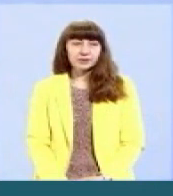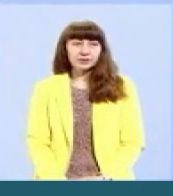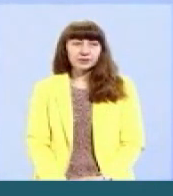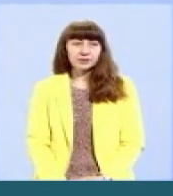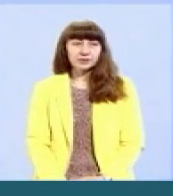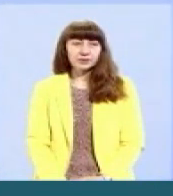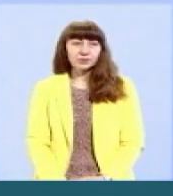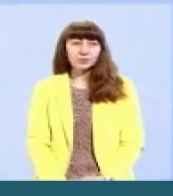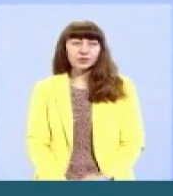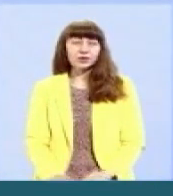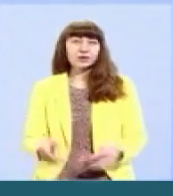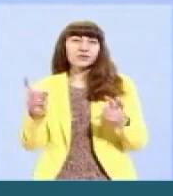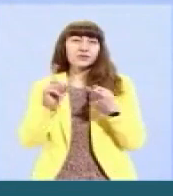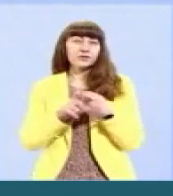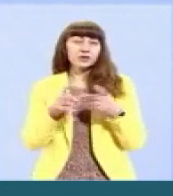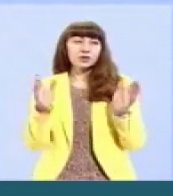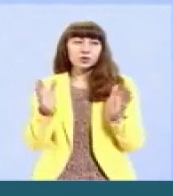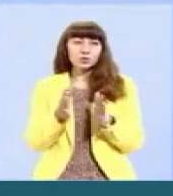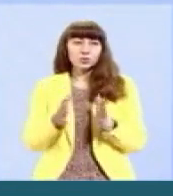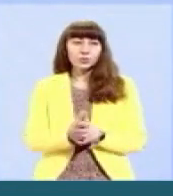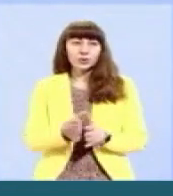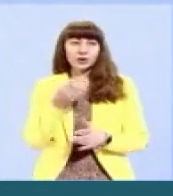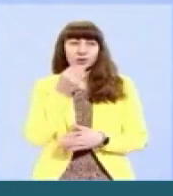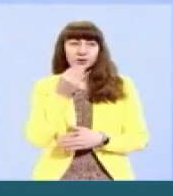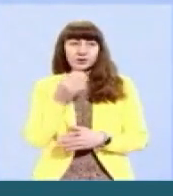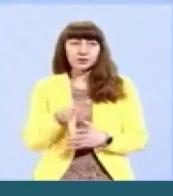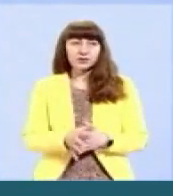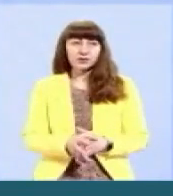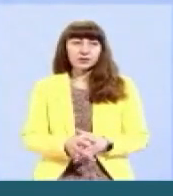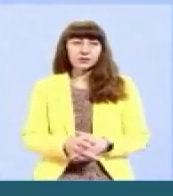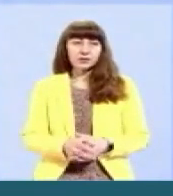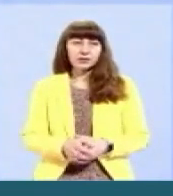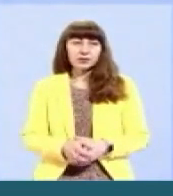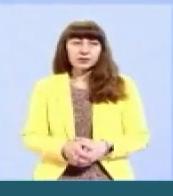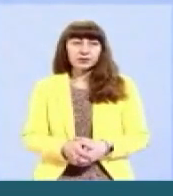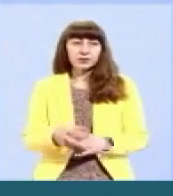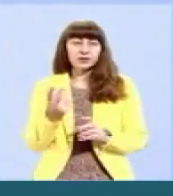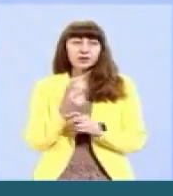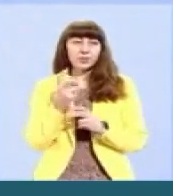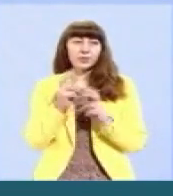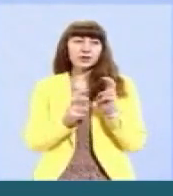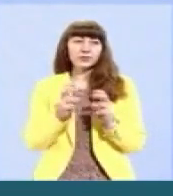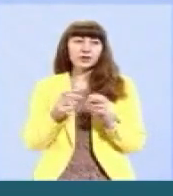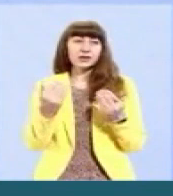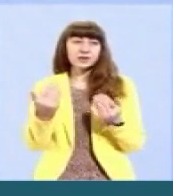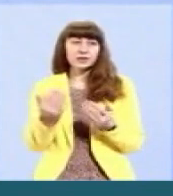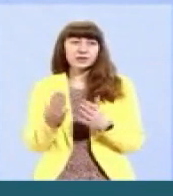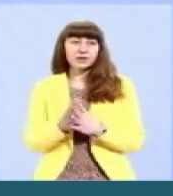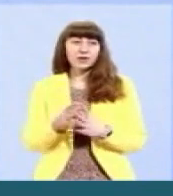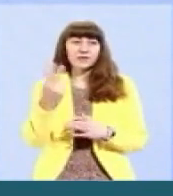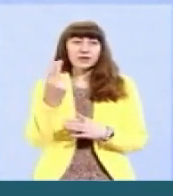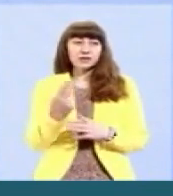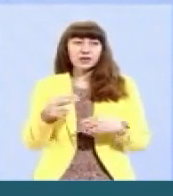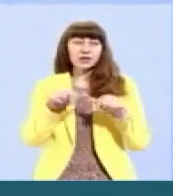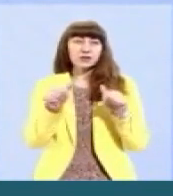в связи с уменьшением объема реализации продукции ТОО «Орион». Данное предприятие находится у нас в Астане,